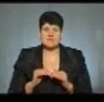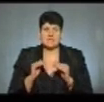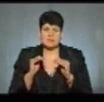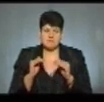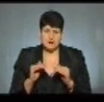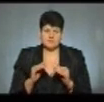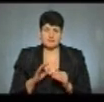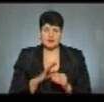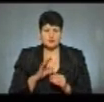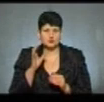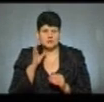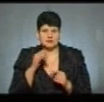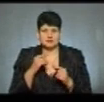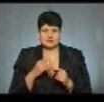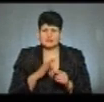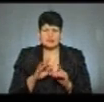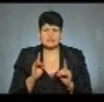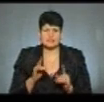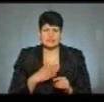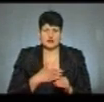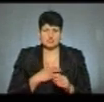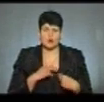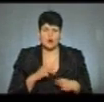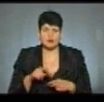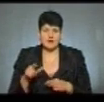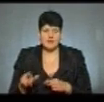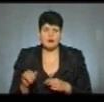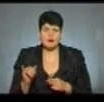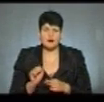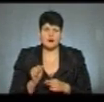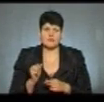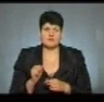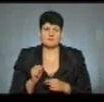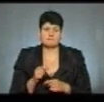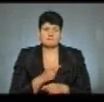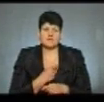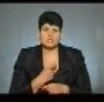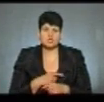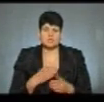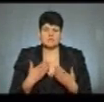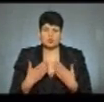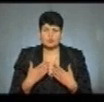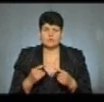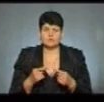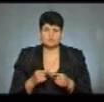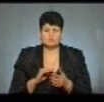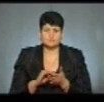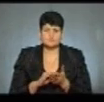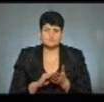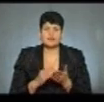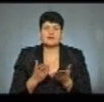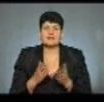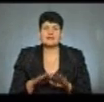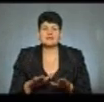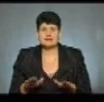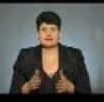там заслуховувалися не тільки наші колеги, але, відповідно, і медична спільнота, де чітко було вказано, наприклад, які саме